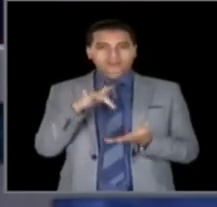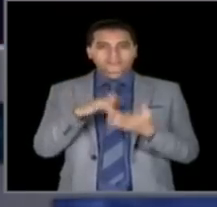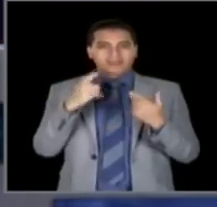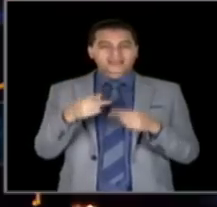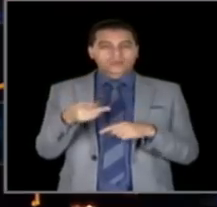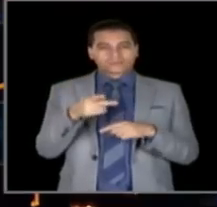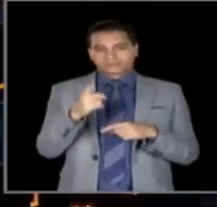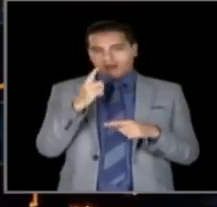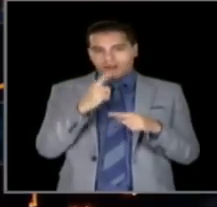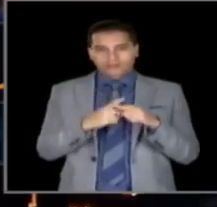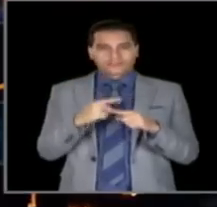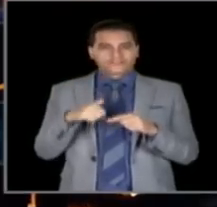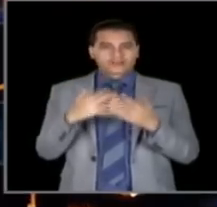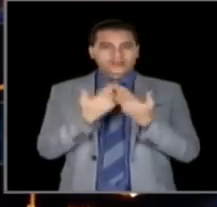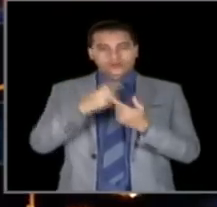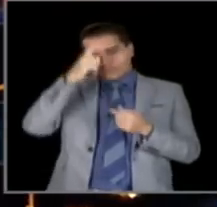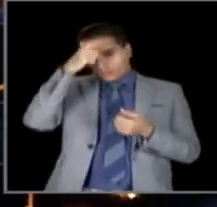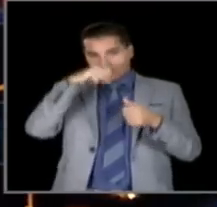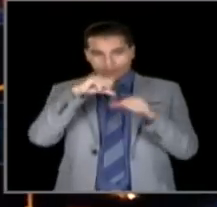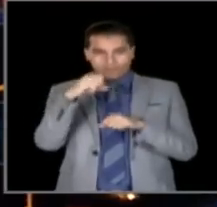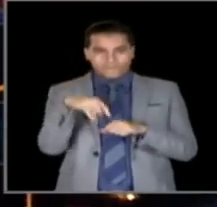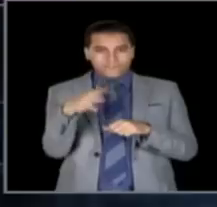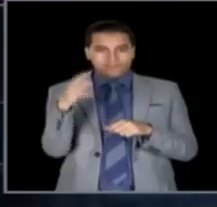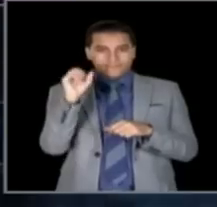باص. ما هو العدد الذري للعنصر المغنيسيوم؟